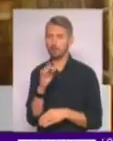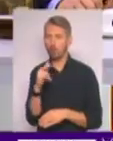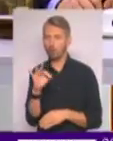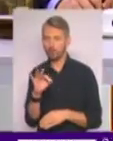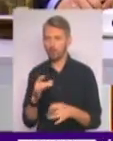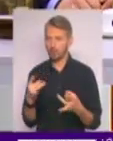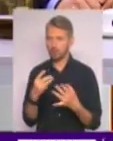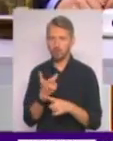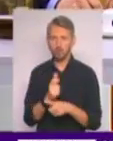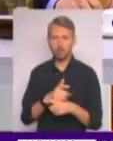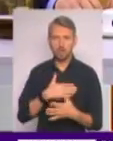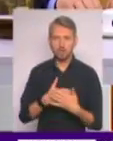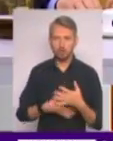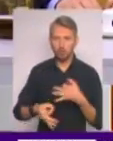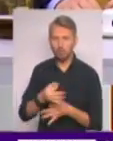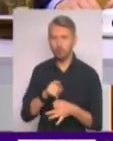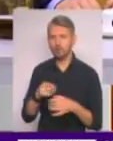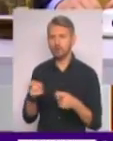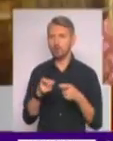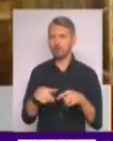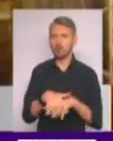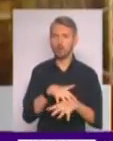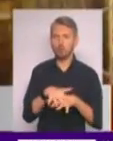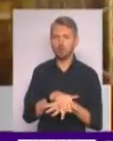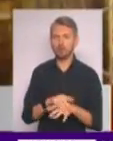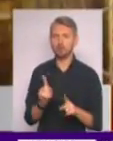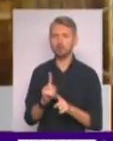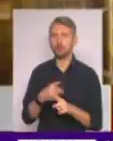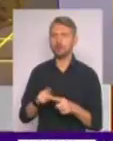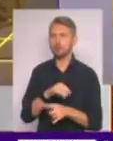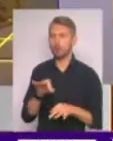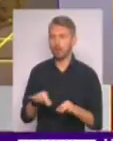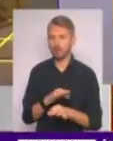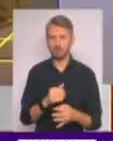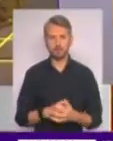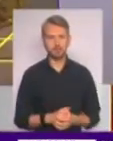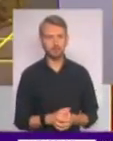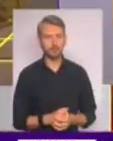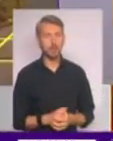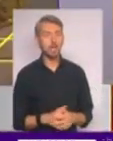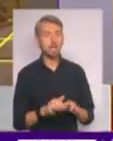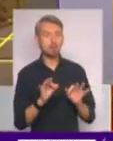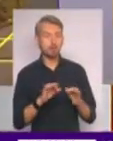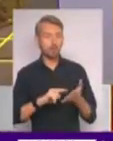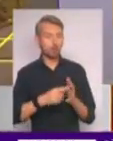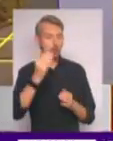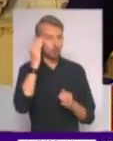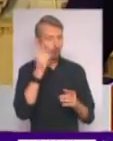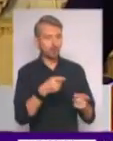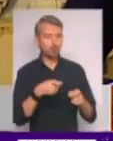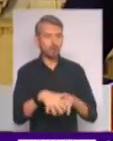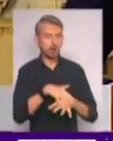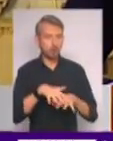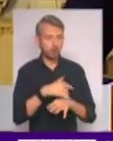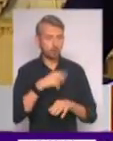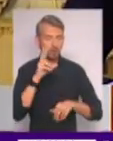досить активно проходить обговорення, ви залучаєте громадські, що це буде за проєкт? Безумовно. З точки зору залучення громадськості, я вважаю, що це